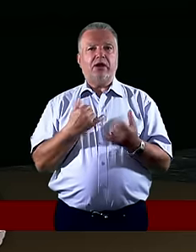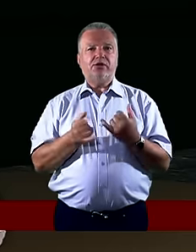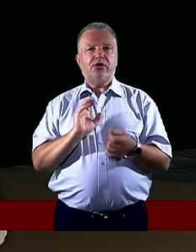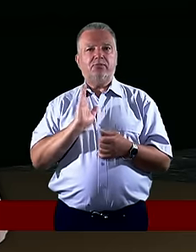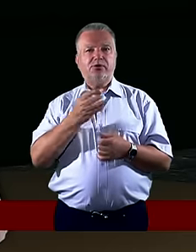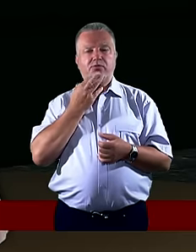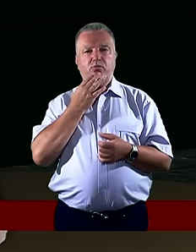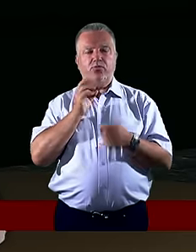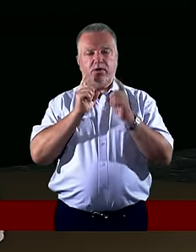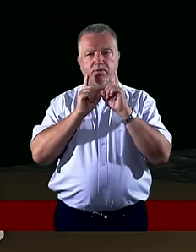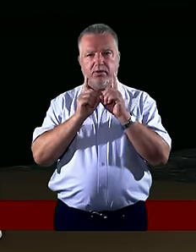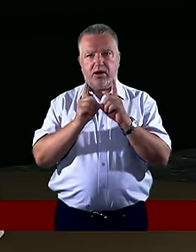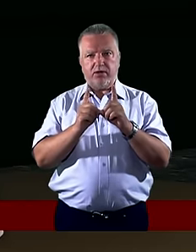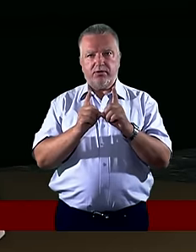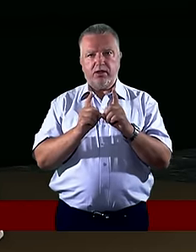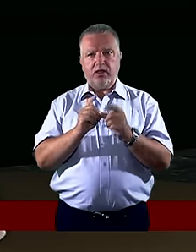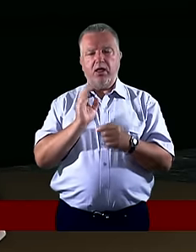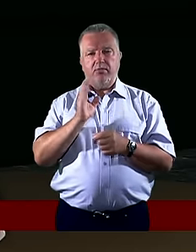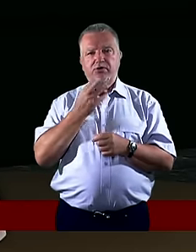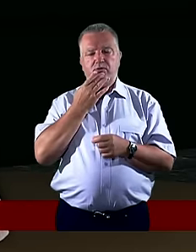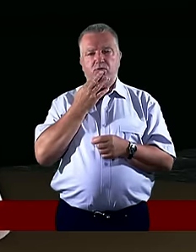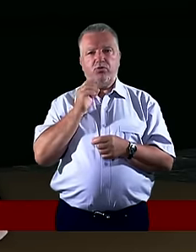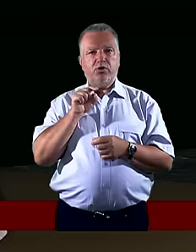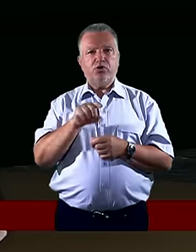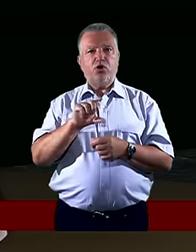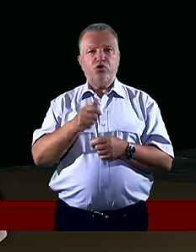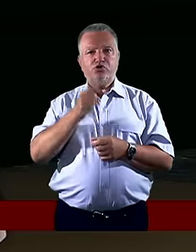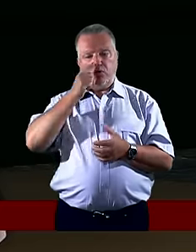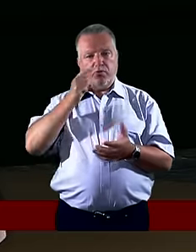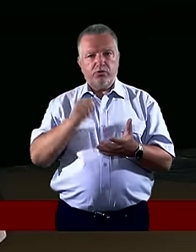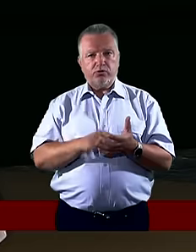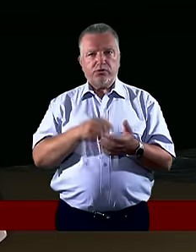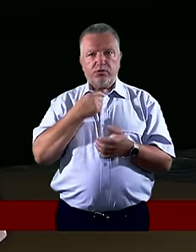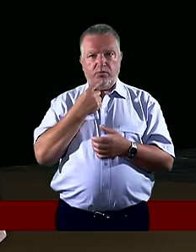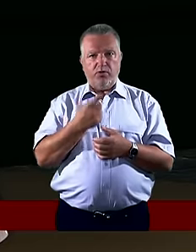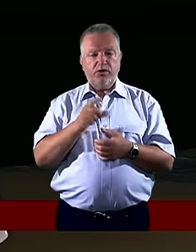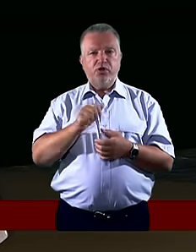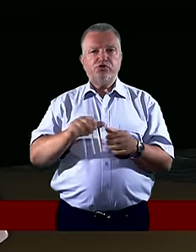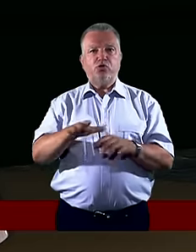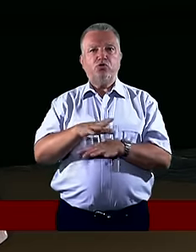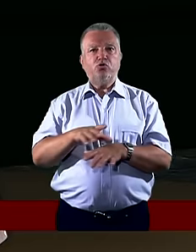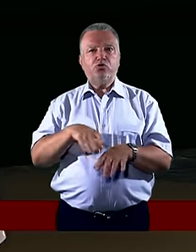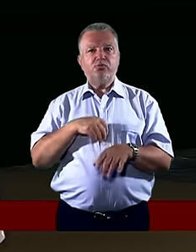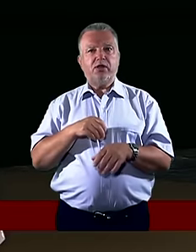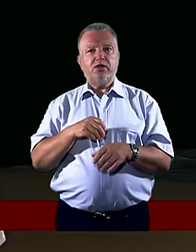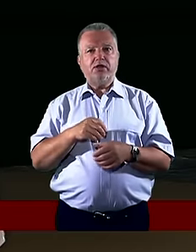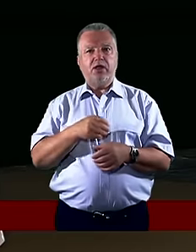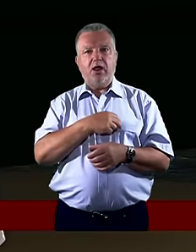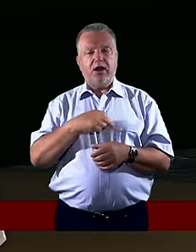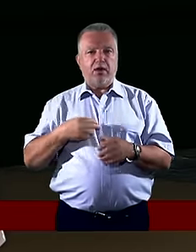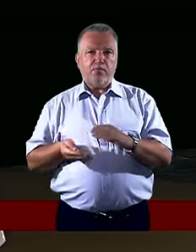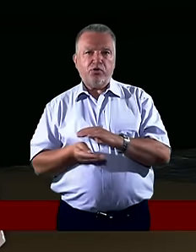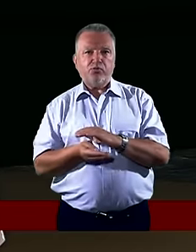oklaskiwani. Ale jeżeli będziemy mówili prawdę, będziemy mówili to, co powinniśmy powiedzieć, co Duch Boży